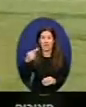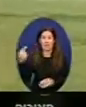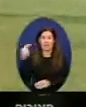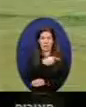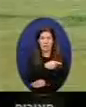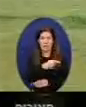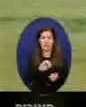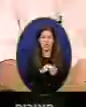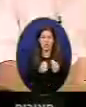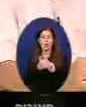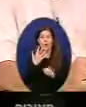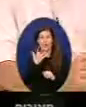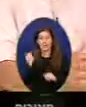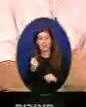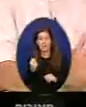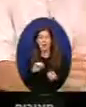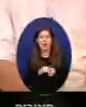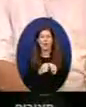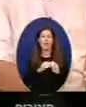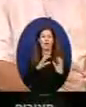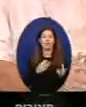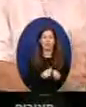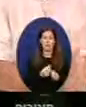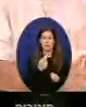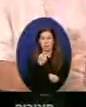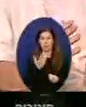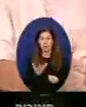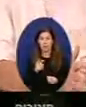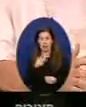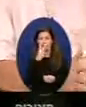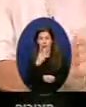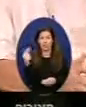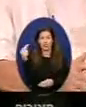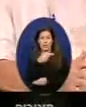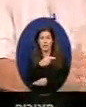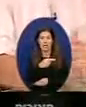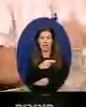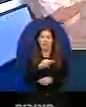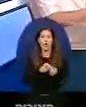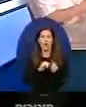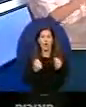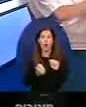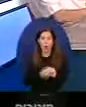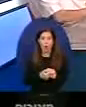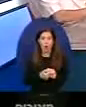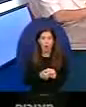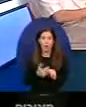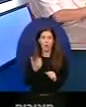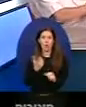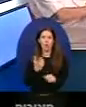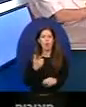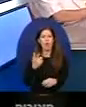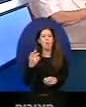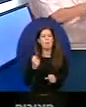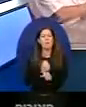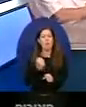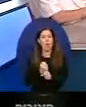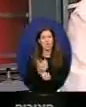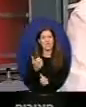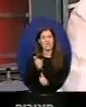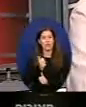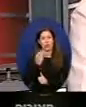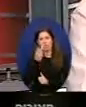בהסלמה או בהשלמה. אתה משקל את ההיסטוריה, אתה רואה שטילים תמיד הביאו אותנו. או להסלים את הפעולות הצבאיות, לעשות תקפת